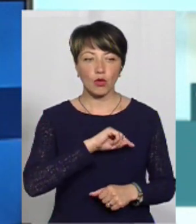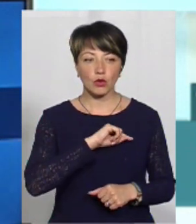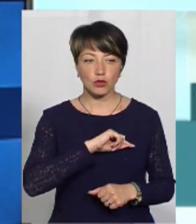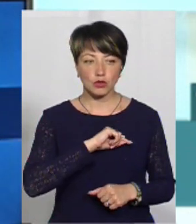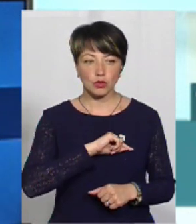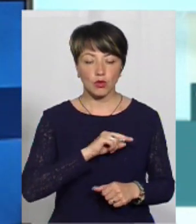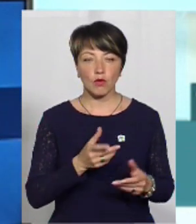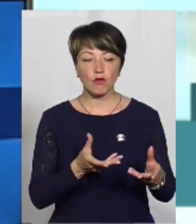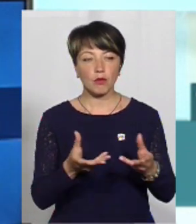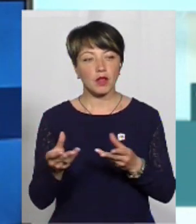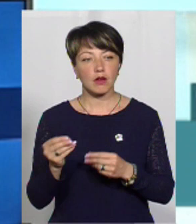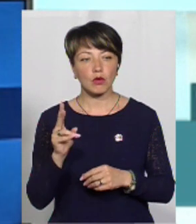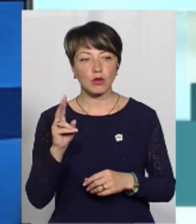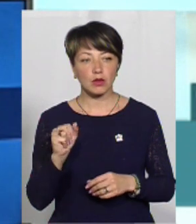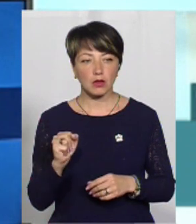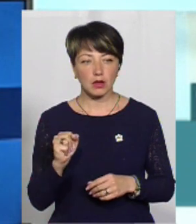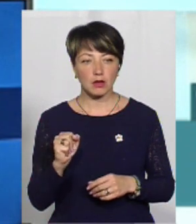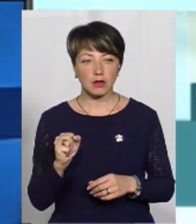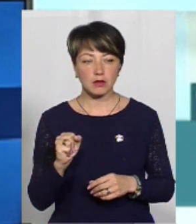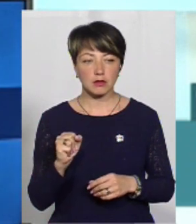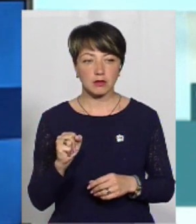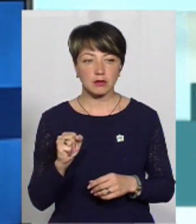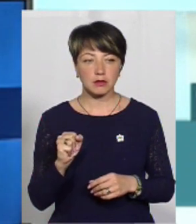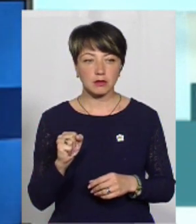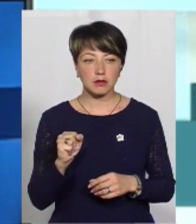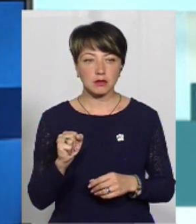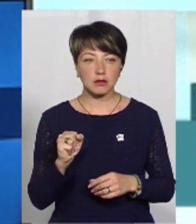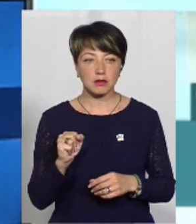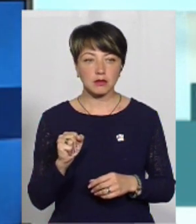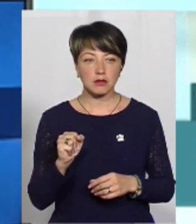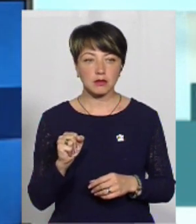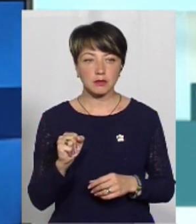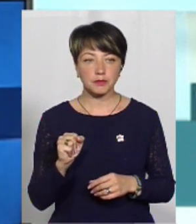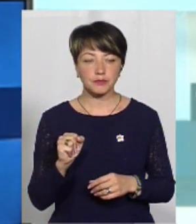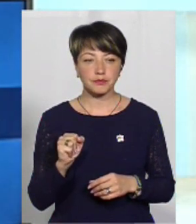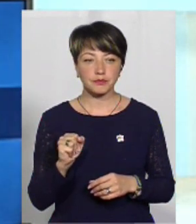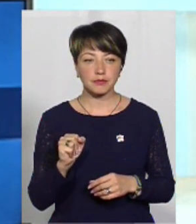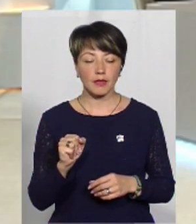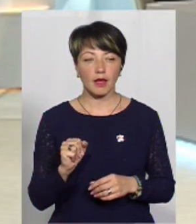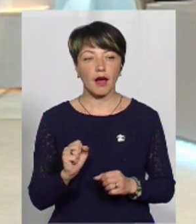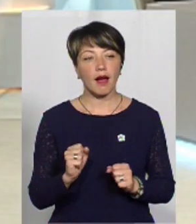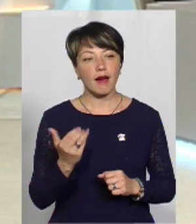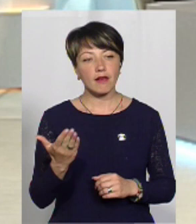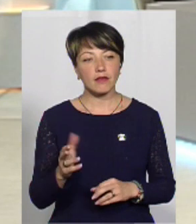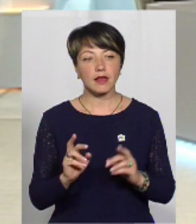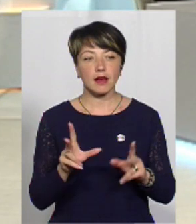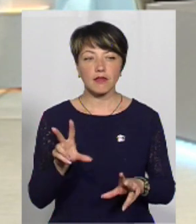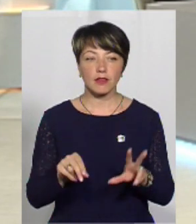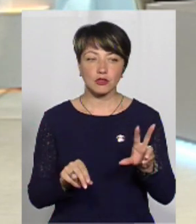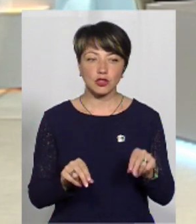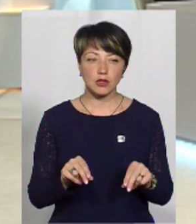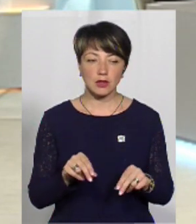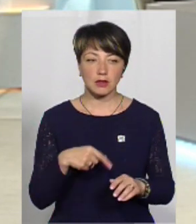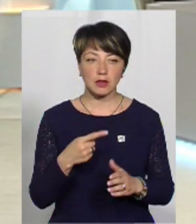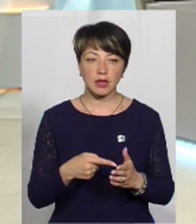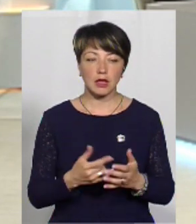психологічного впливу на громадян, можливості впливу на громадян. А ви, пані Олено, як вважаєте?